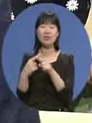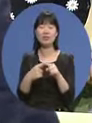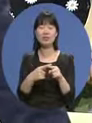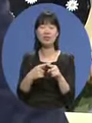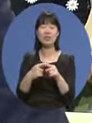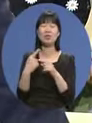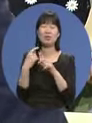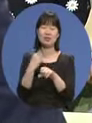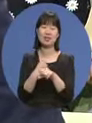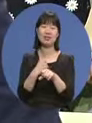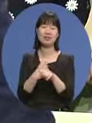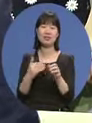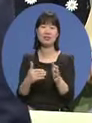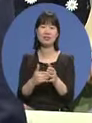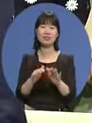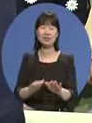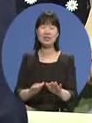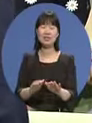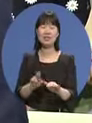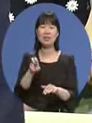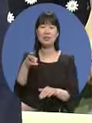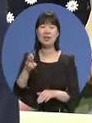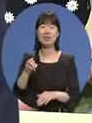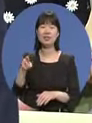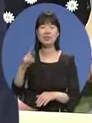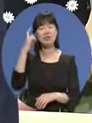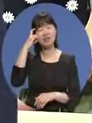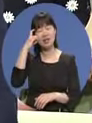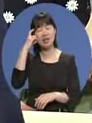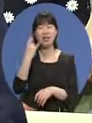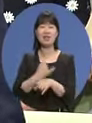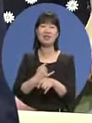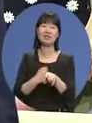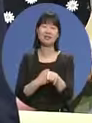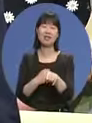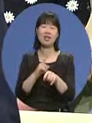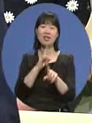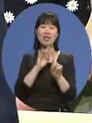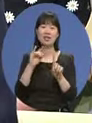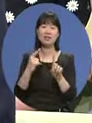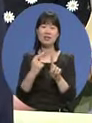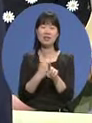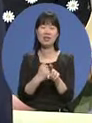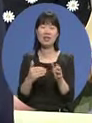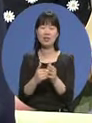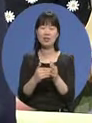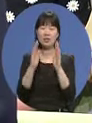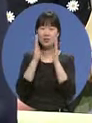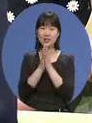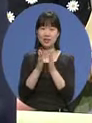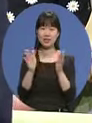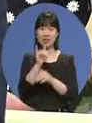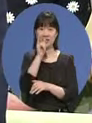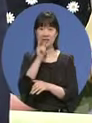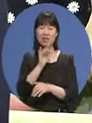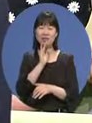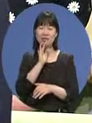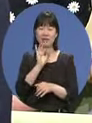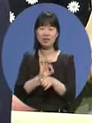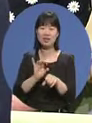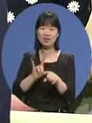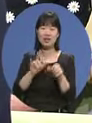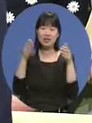무조건 했습니다. 그 명상이라는 게 정말 1분 명상을 하고 공부를 시작하는 것이 정말